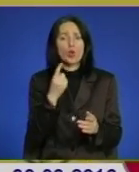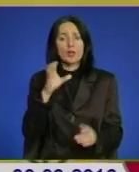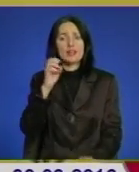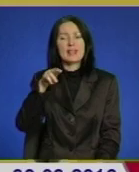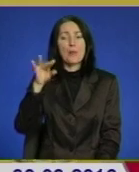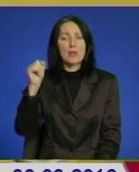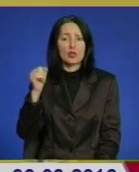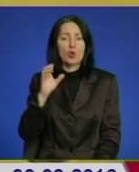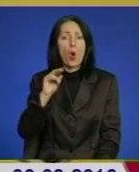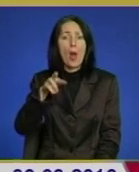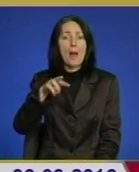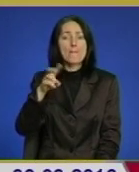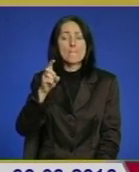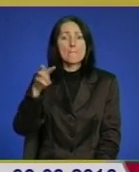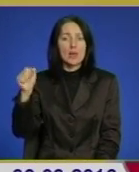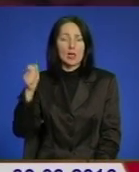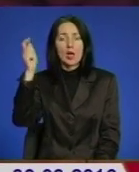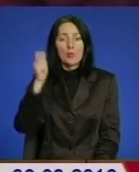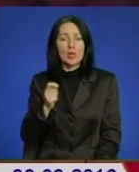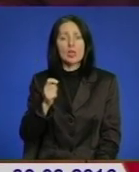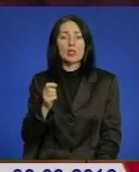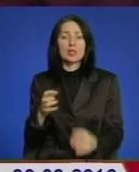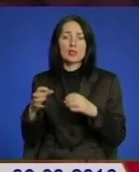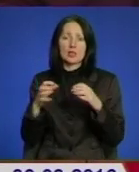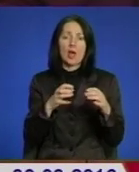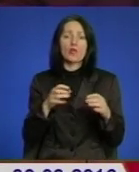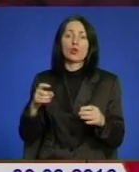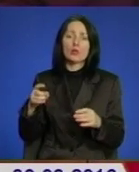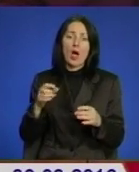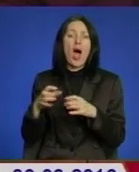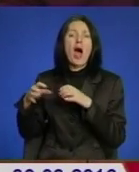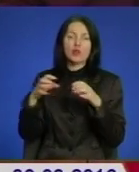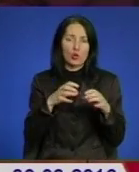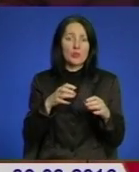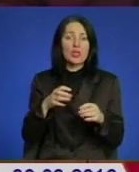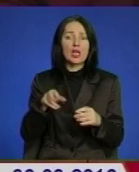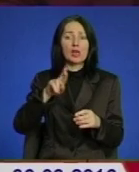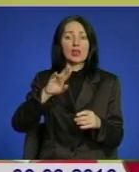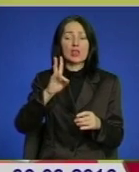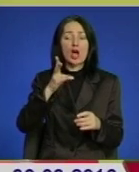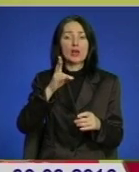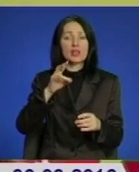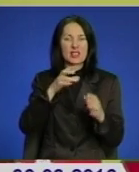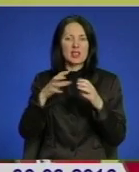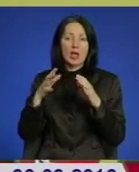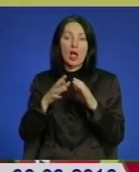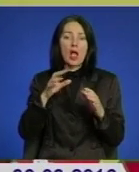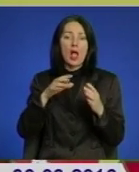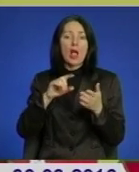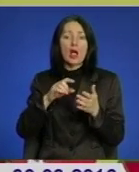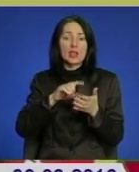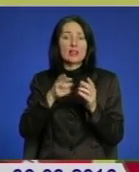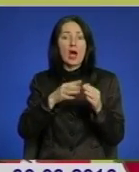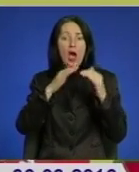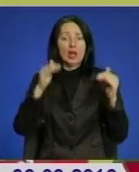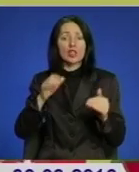вони на автомобілі з автопарку Віктора Януковича. Авто перебуває в розшуку. Постраждалий вважає, що злочинці просто хотіли у нього забрати